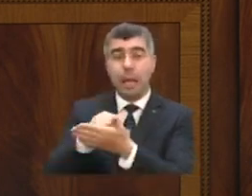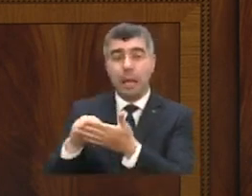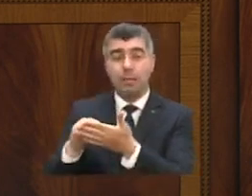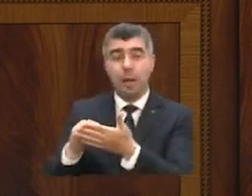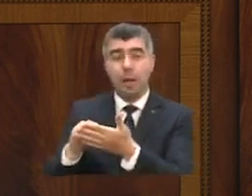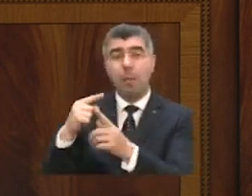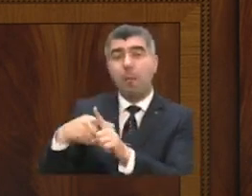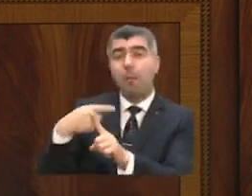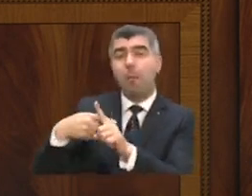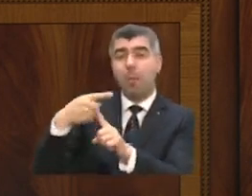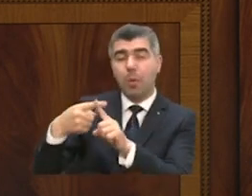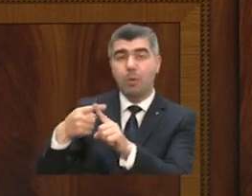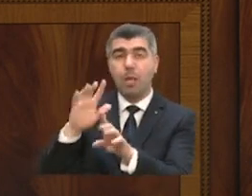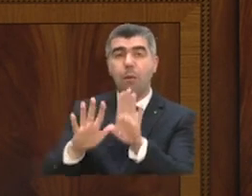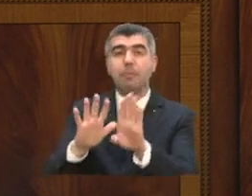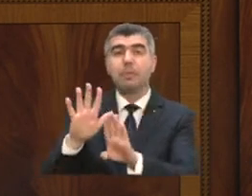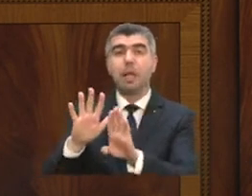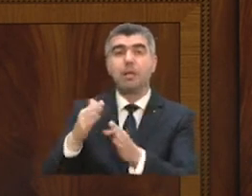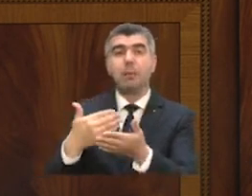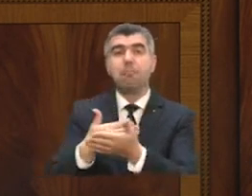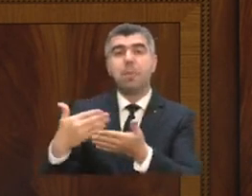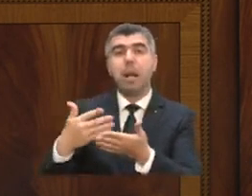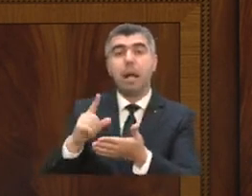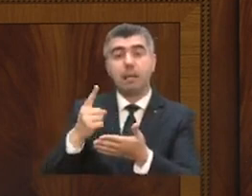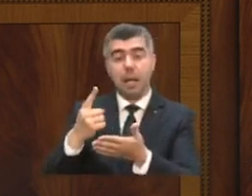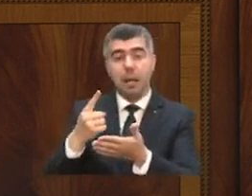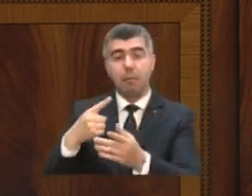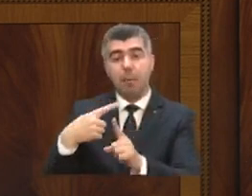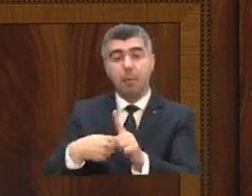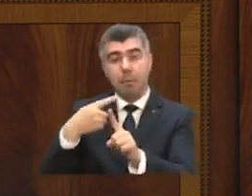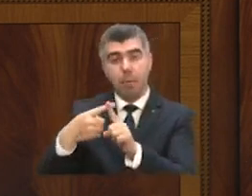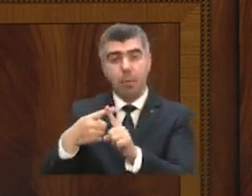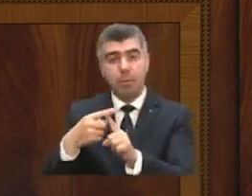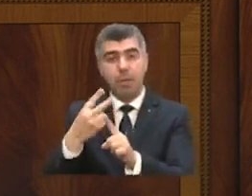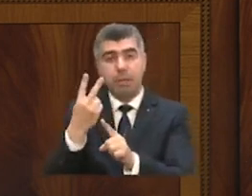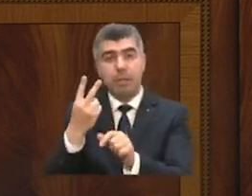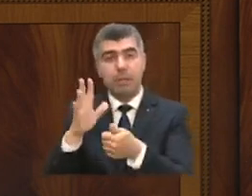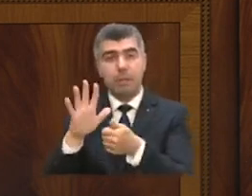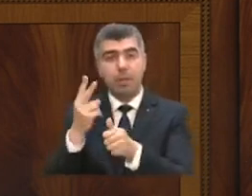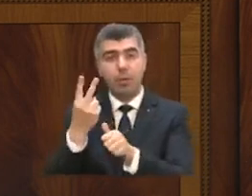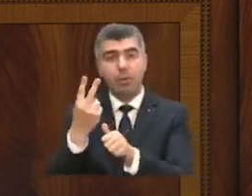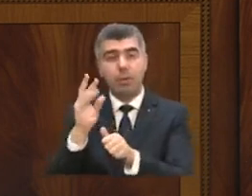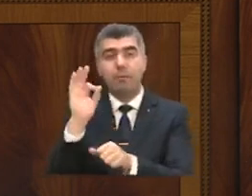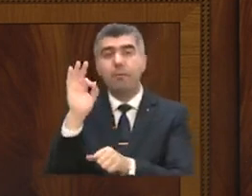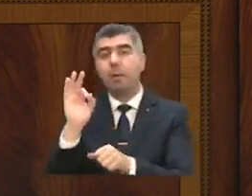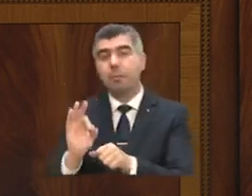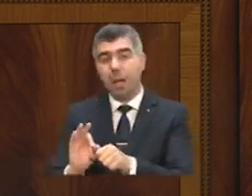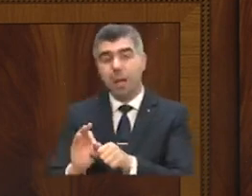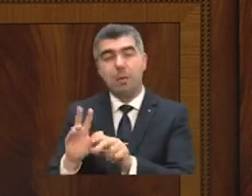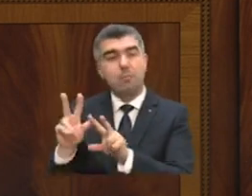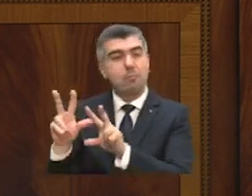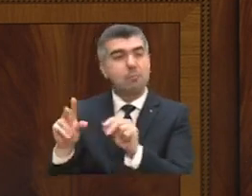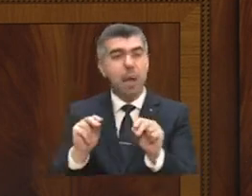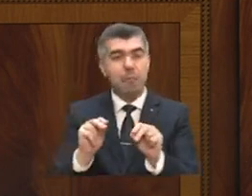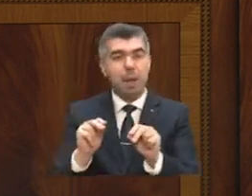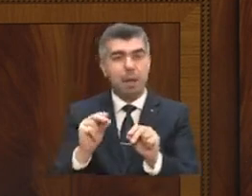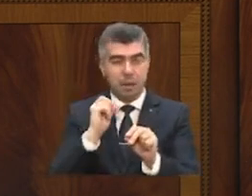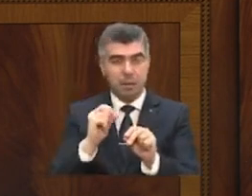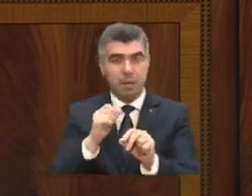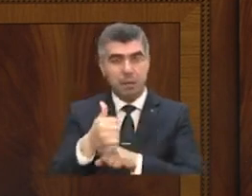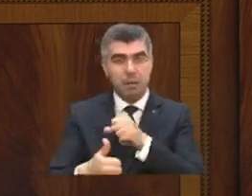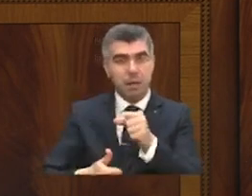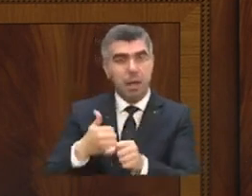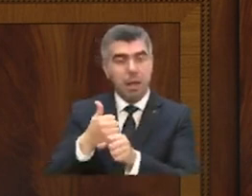يفوق 15 مليار درهم، أي بزائد 26% مقارنة بنفس الفترة